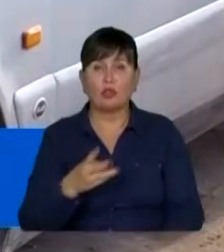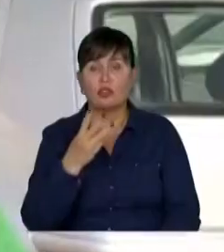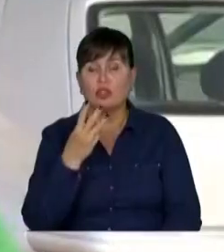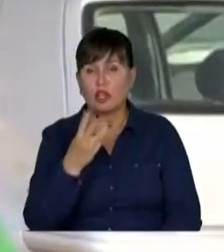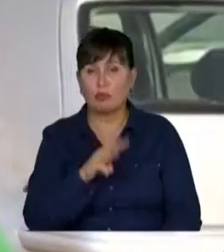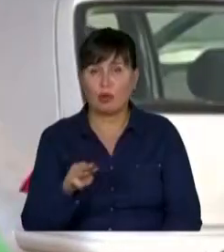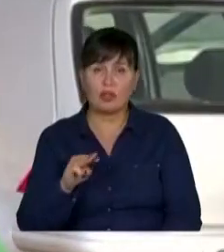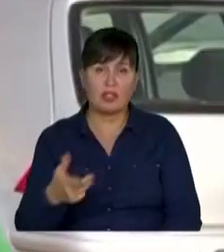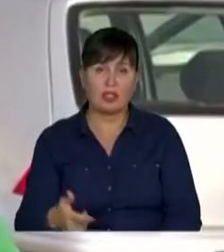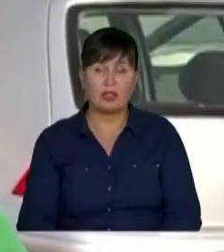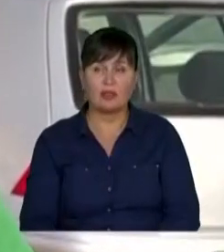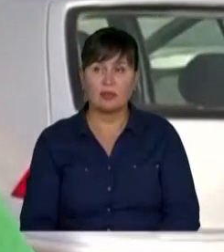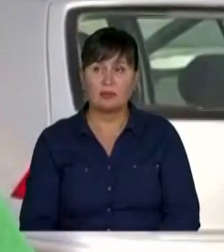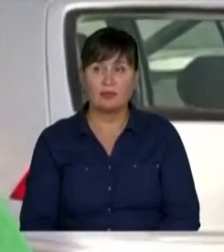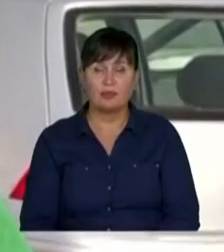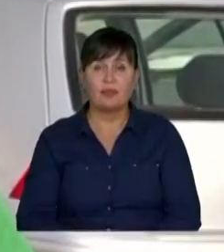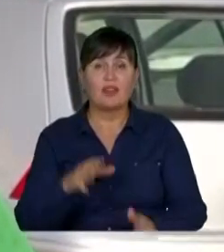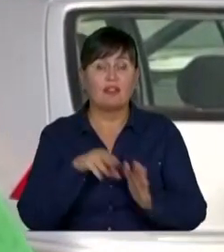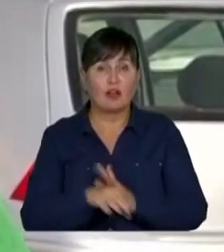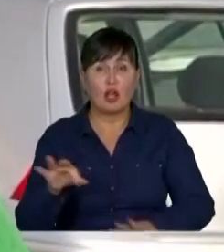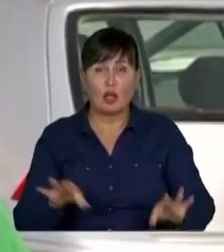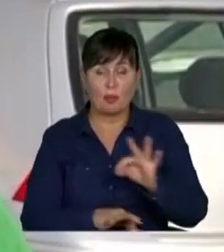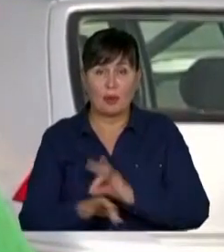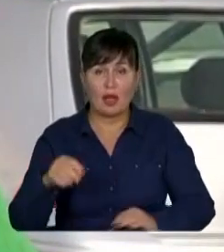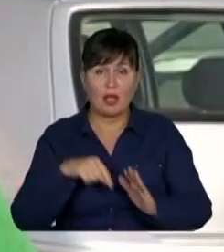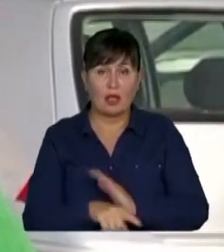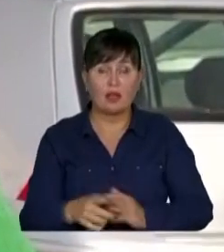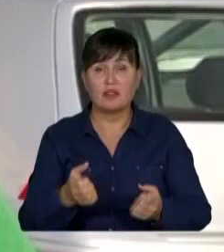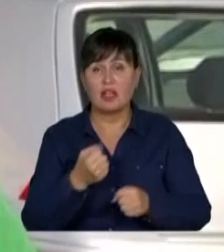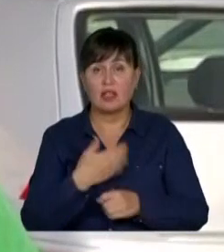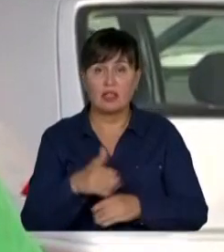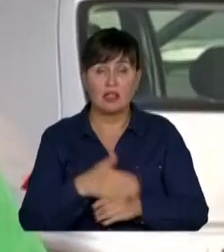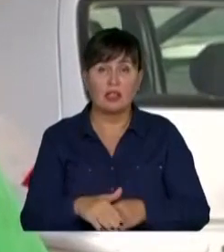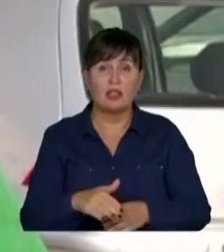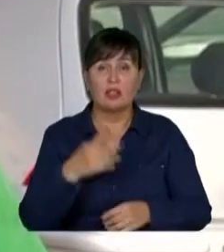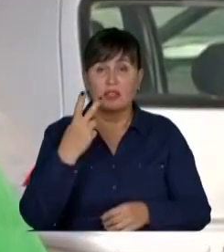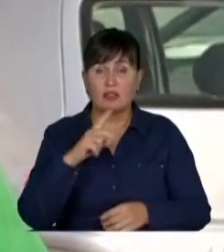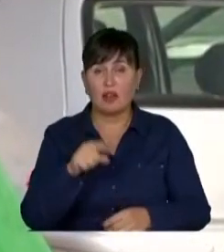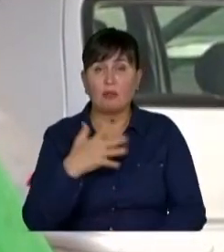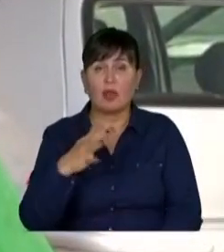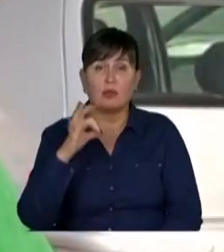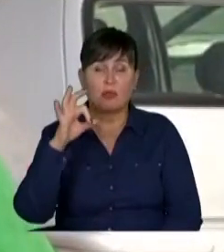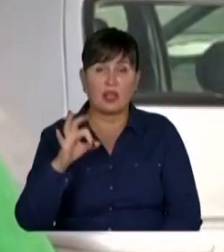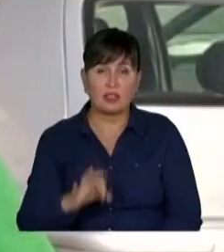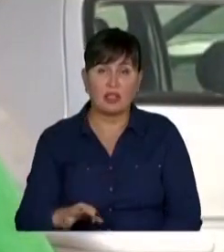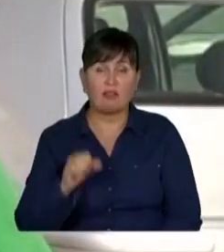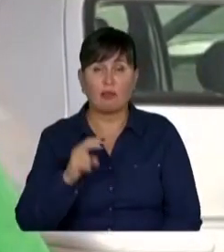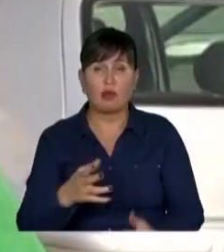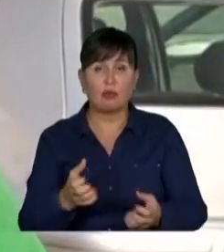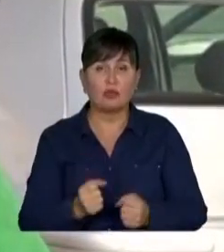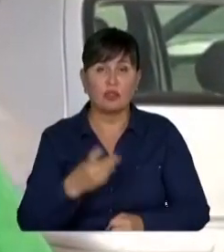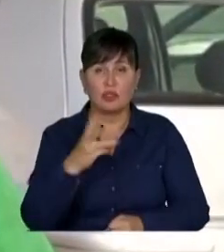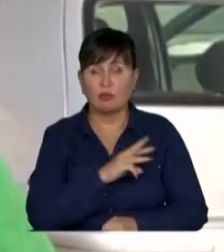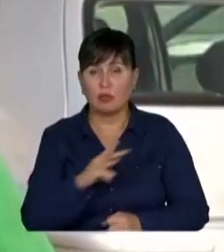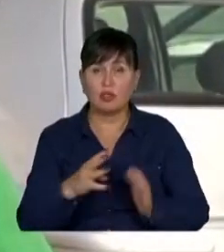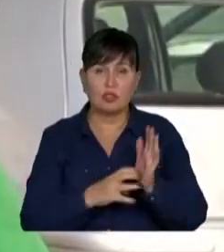тенге. В рамках проекта «Аул Аманаты» я взял кредит под 2,5%, а в апреле я получил 3